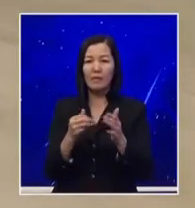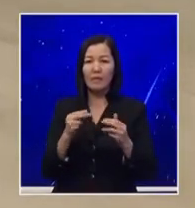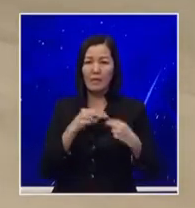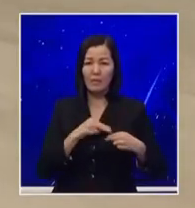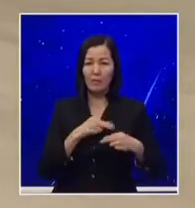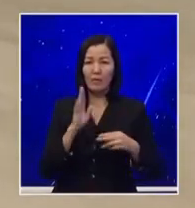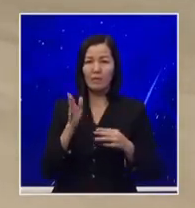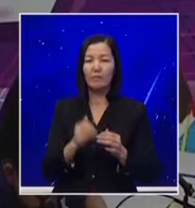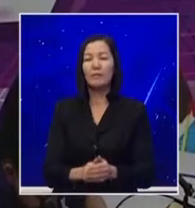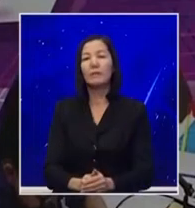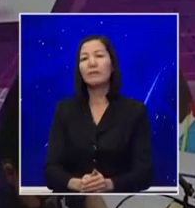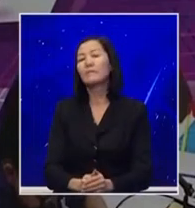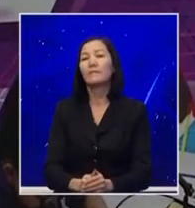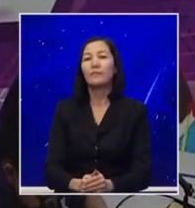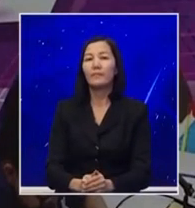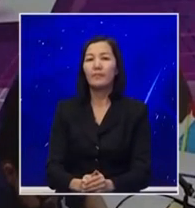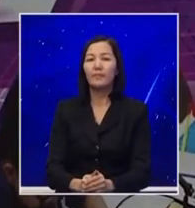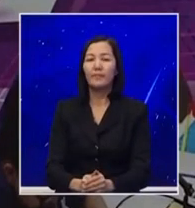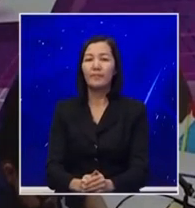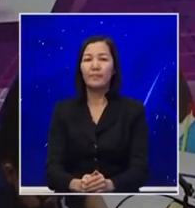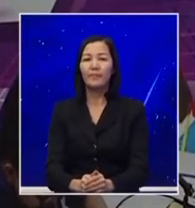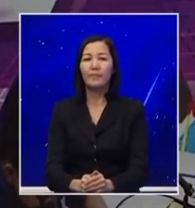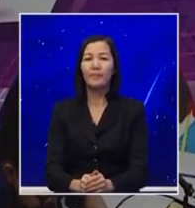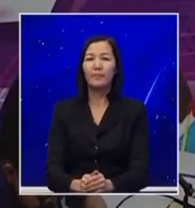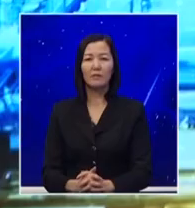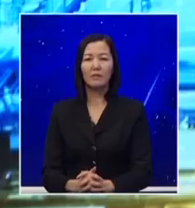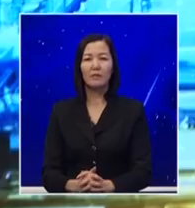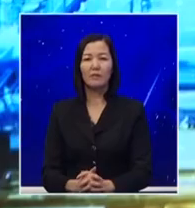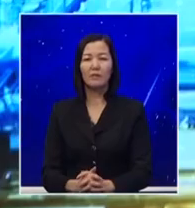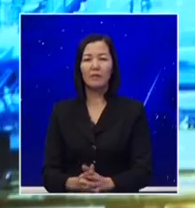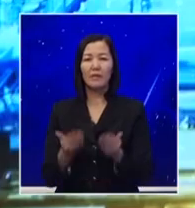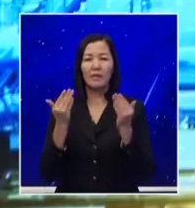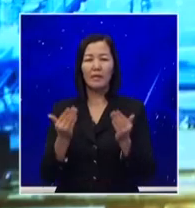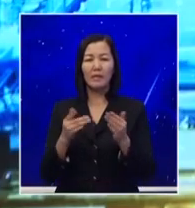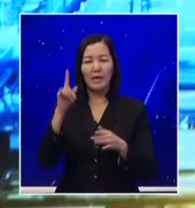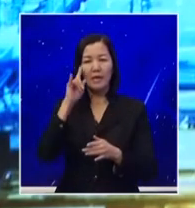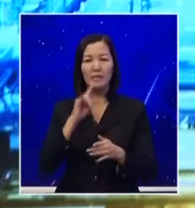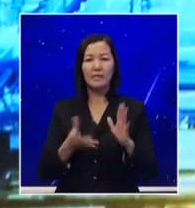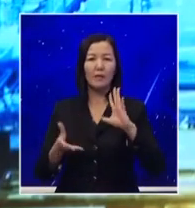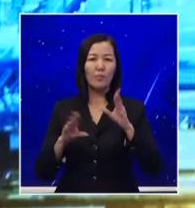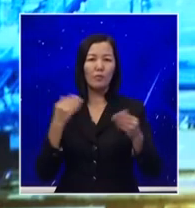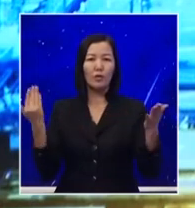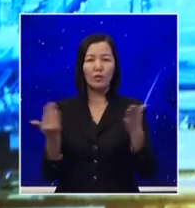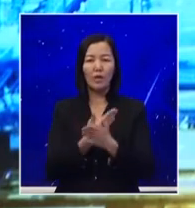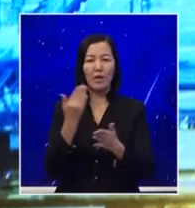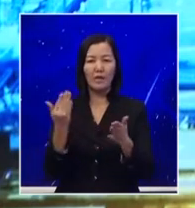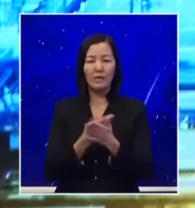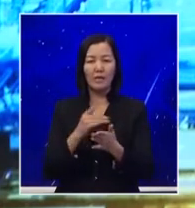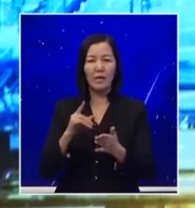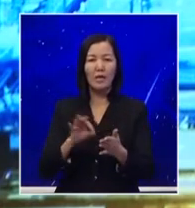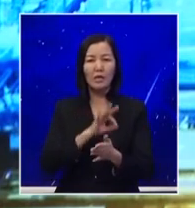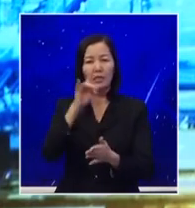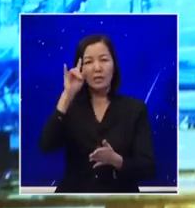Мәдиәлі ханұлы, Мәди Байбосынов, Жетісу телеарнасы, Талдықорған. Енді ел жаңалықтарына тоқталсақ, Шығыс Қазақстан облысында